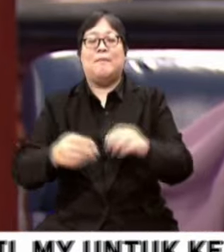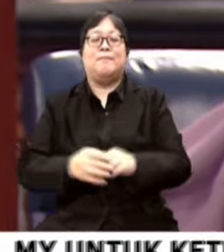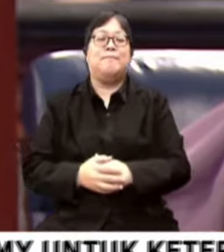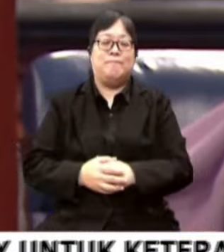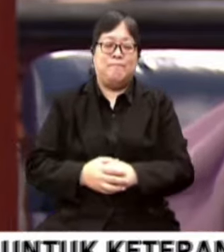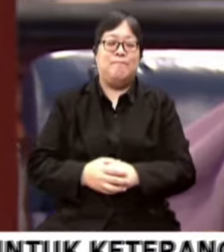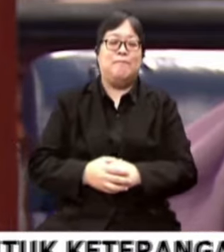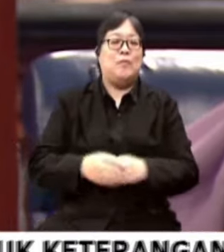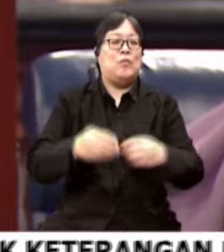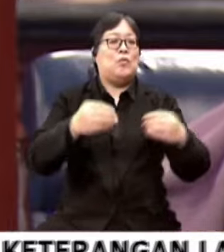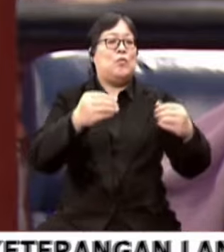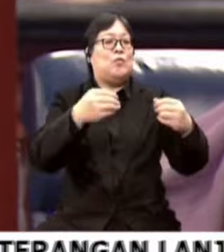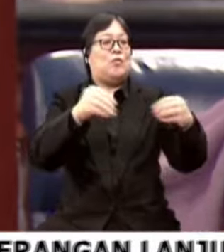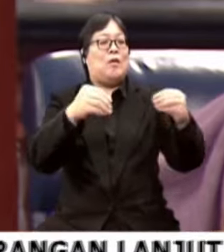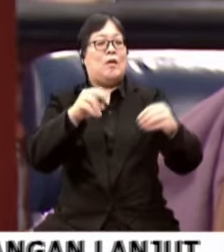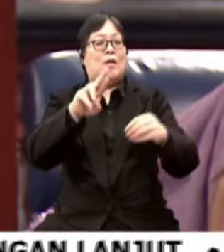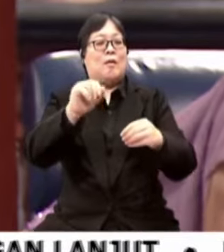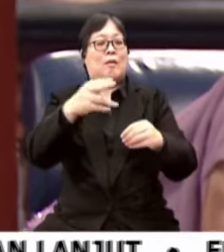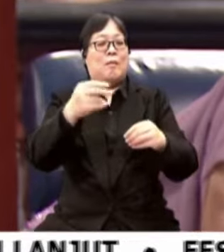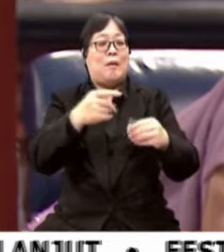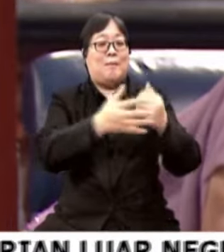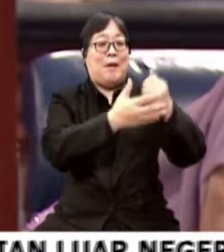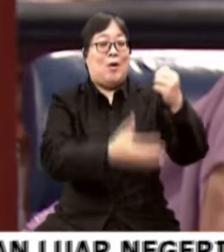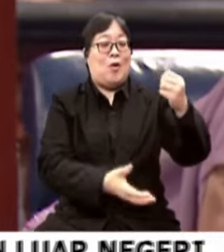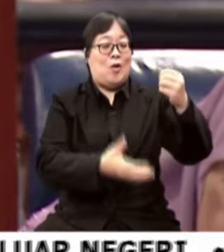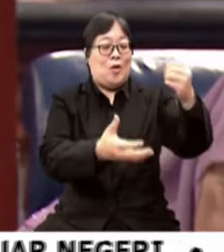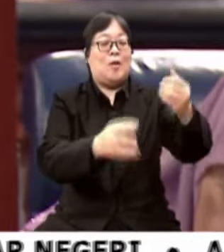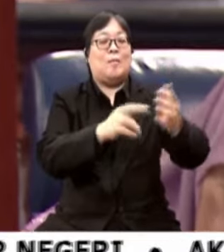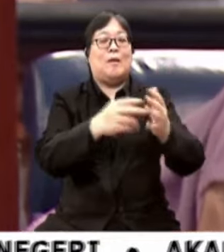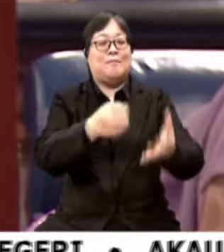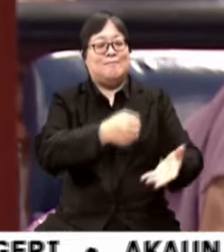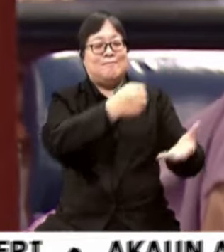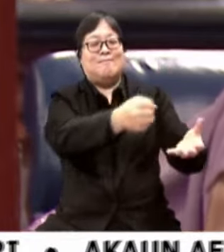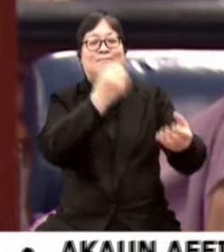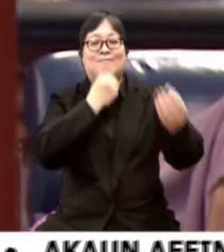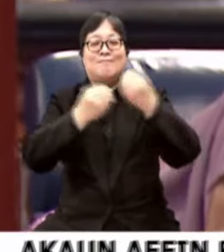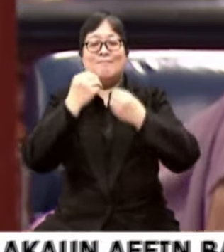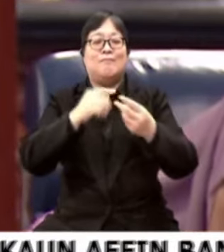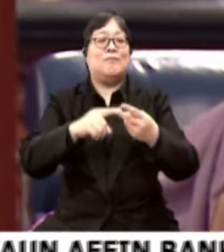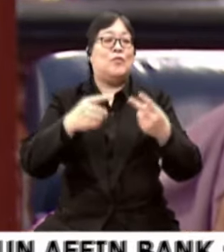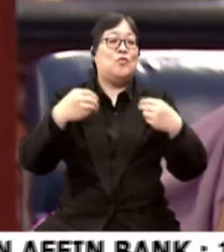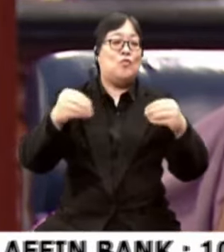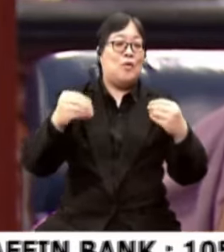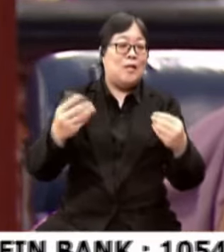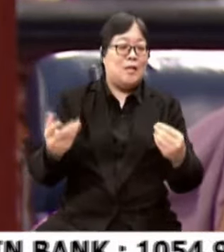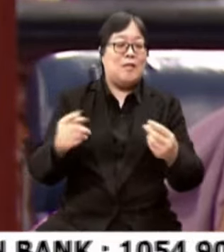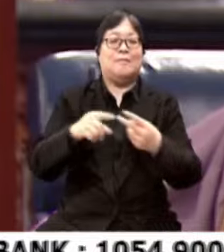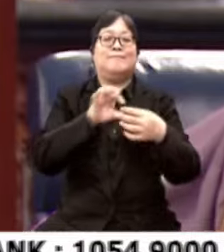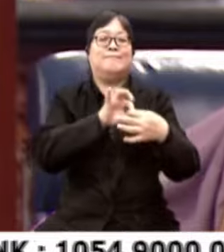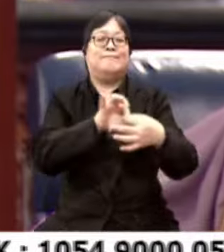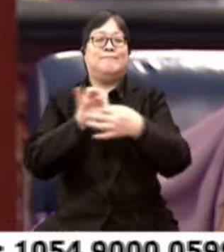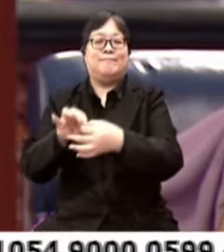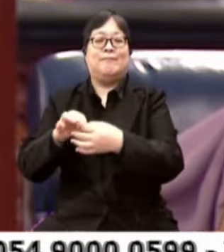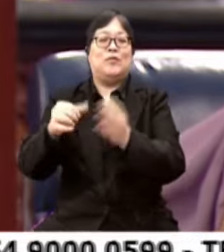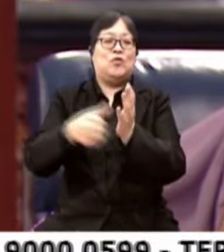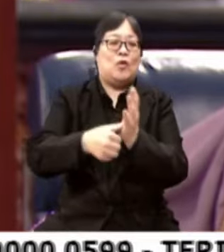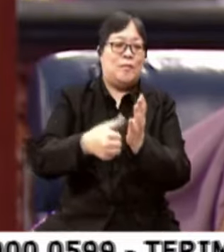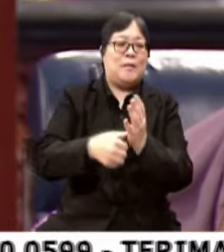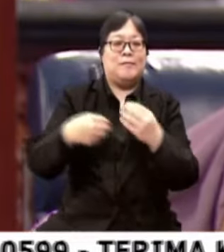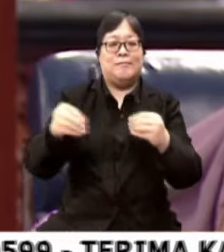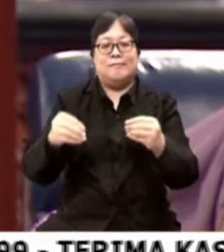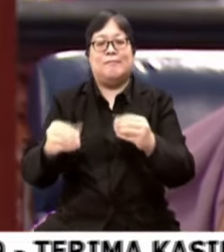jualan Rahmah nih paku ramah Ila bakul makanan yang kita berikan jualan Rahmah kerjasama dengan Pasar Daya